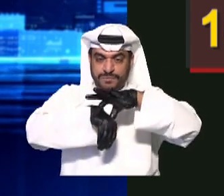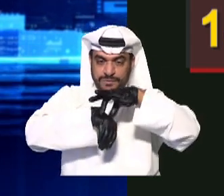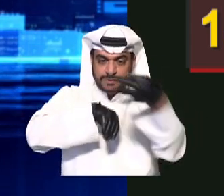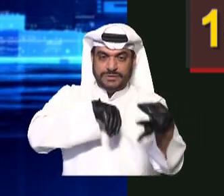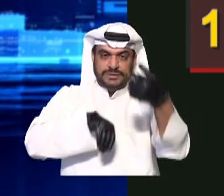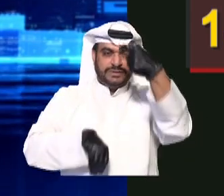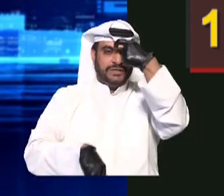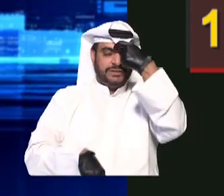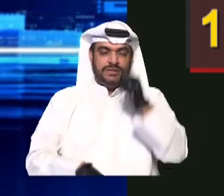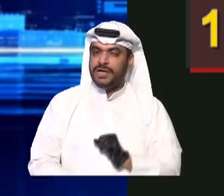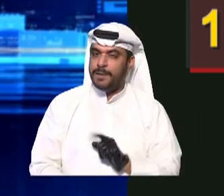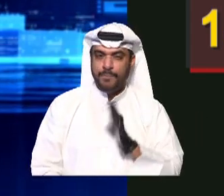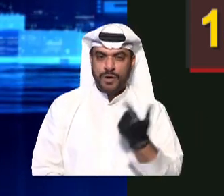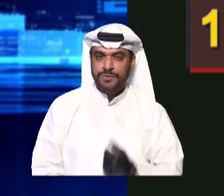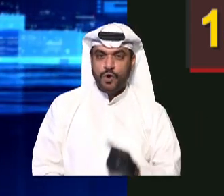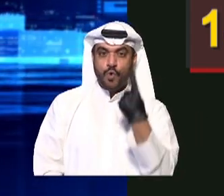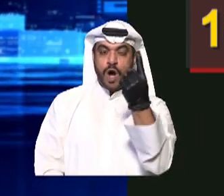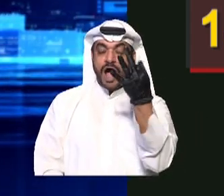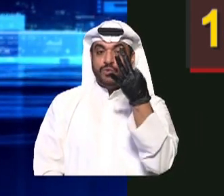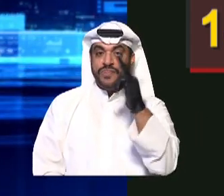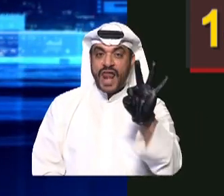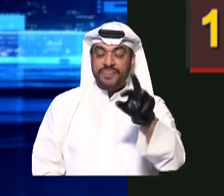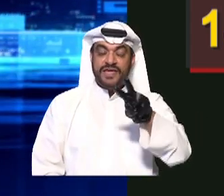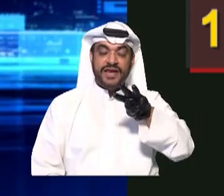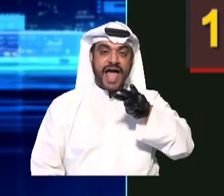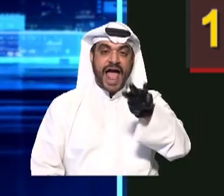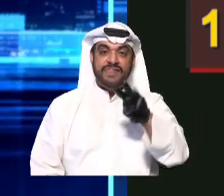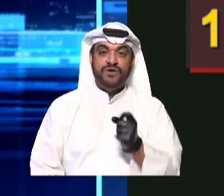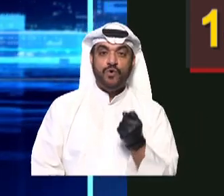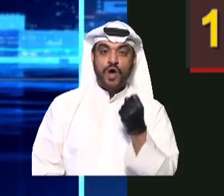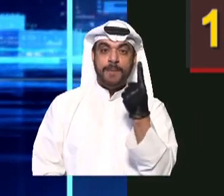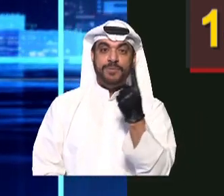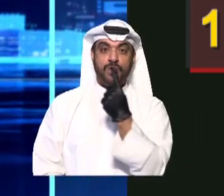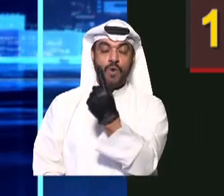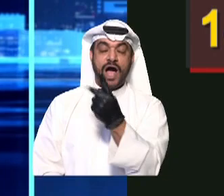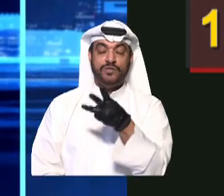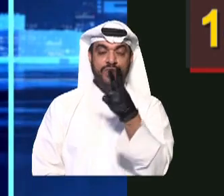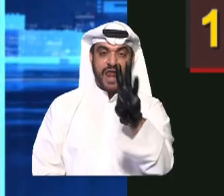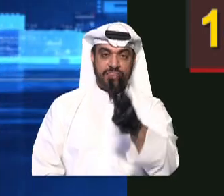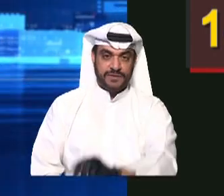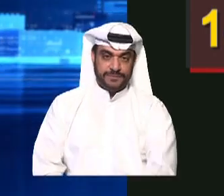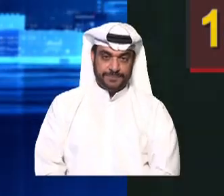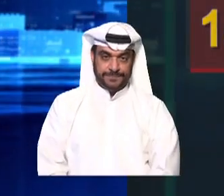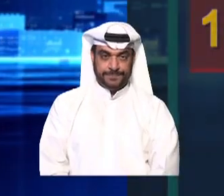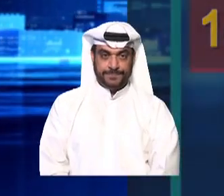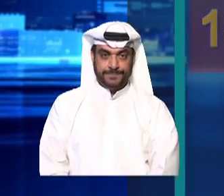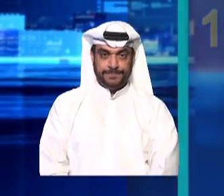البلاد 31,131 حالة.